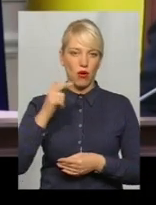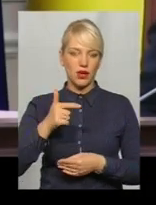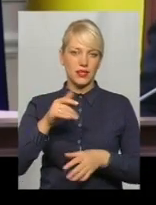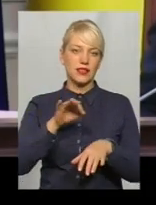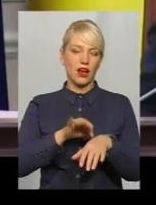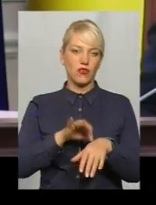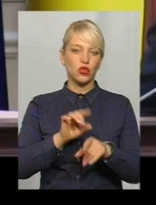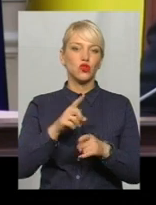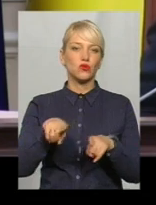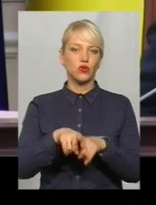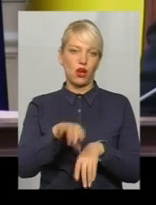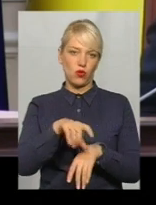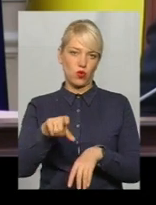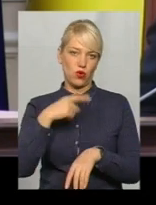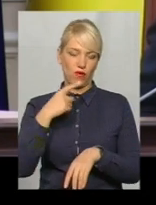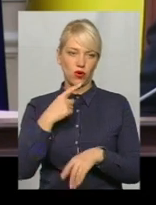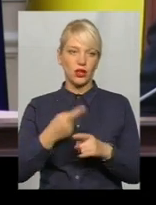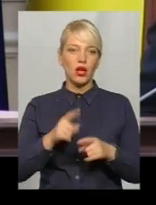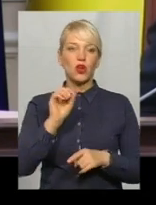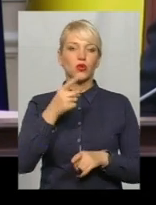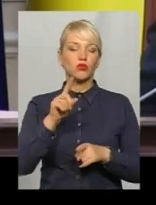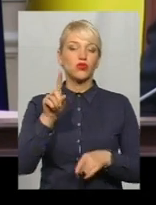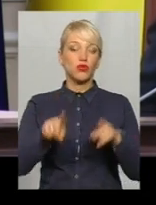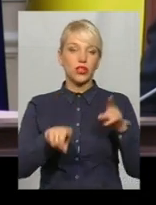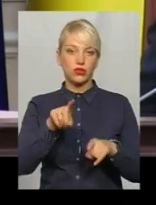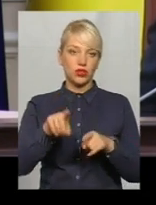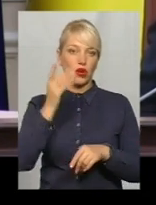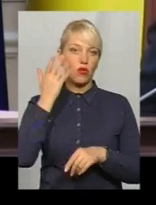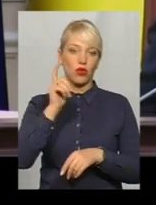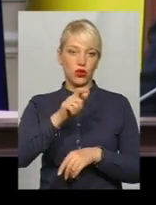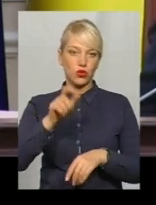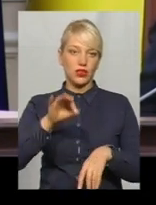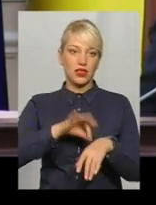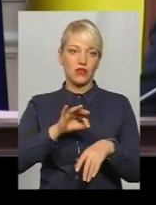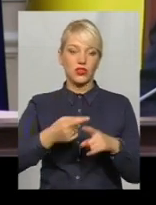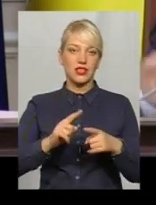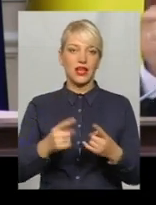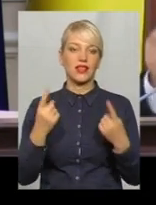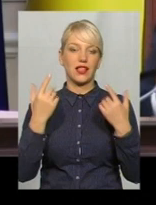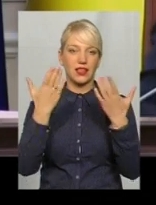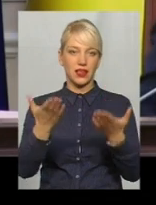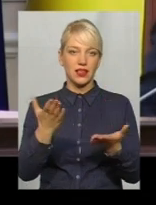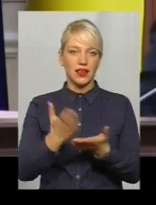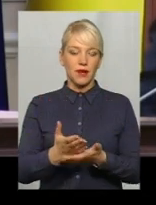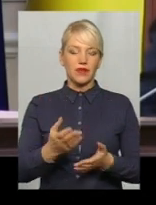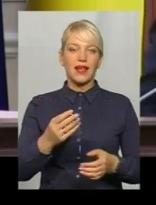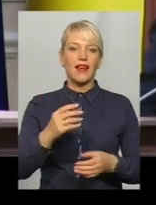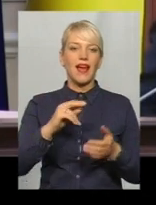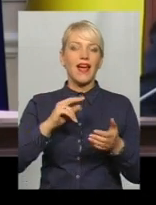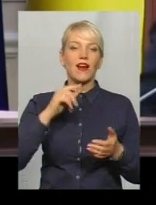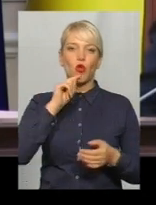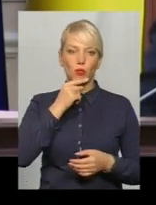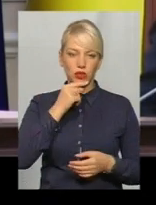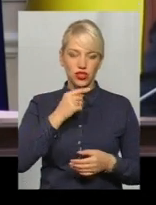Чому так люди говорять? Тому що іноді, коли люди захворіли, для них це є надзвичайне економічне потрясіння, фінансове